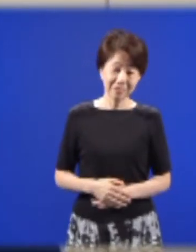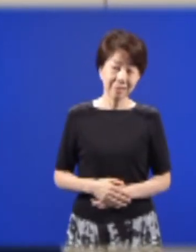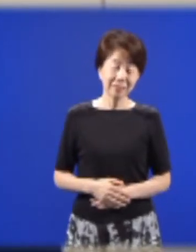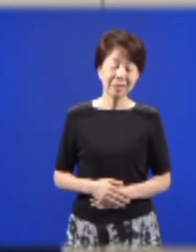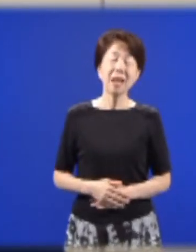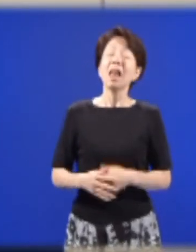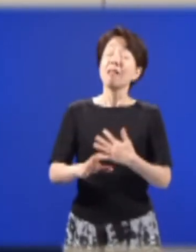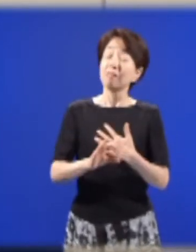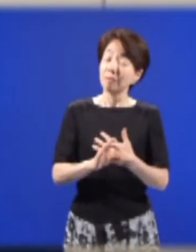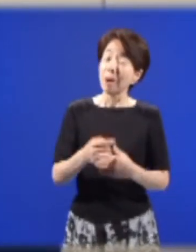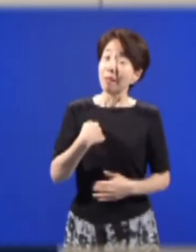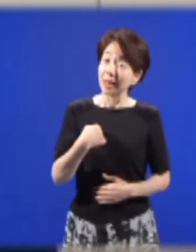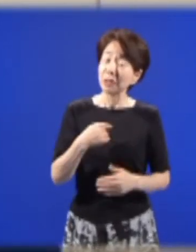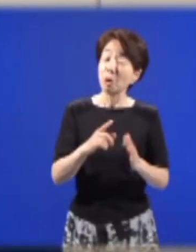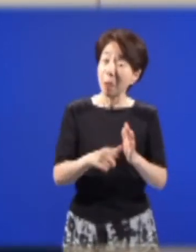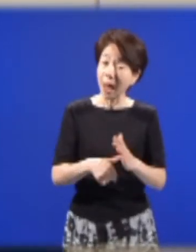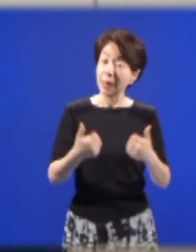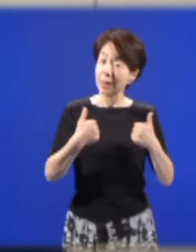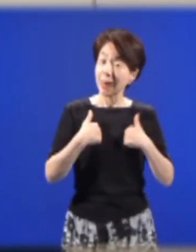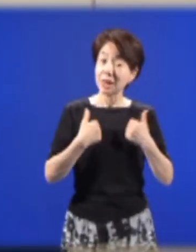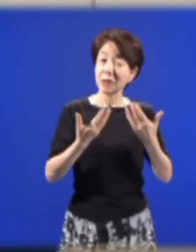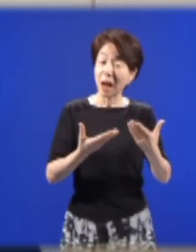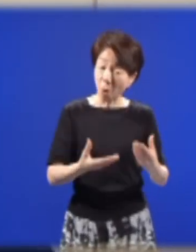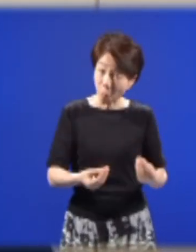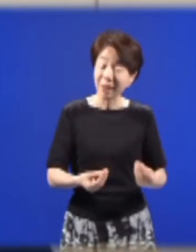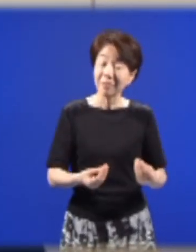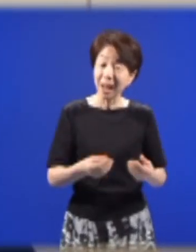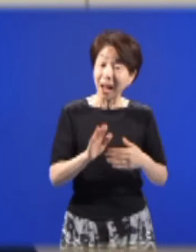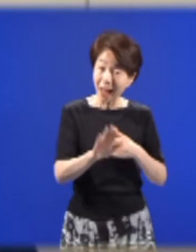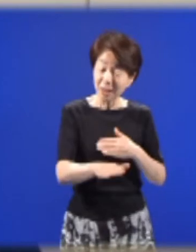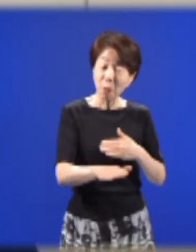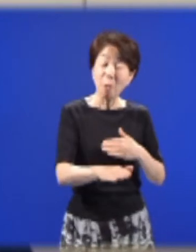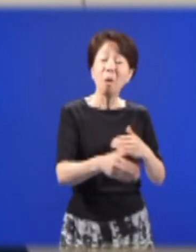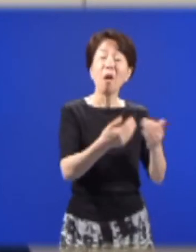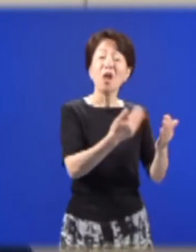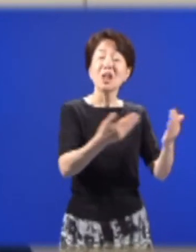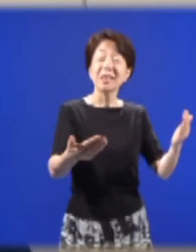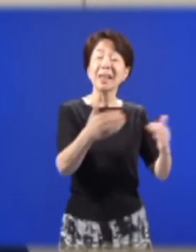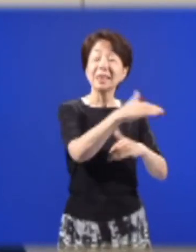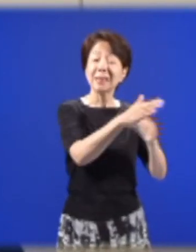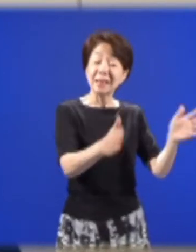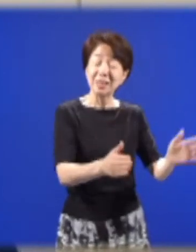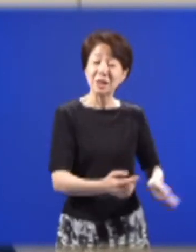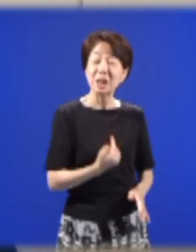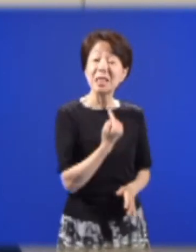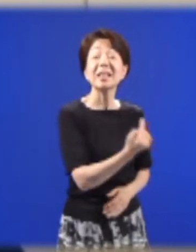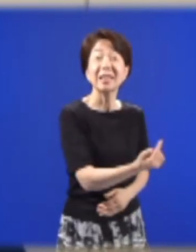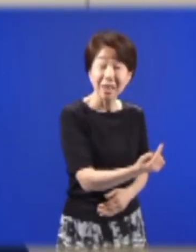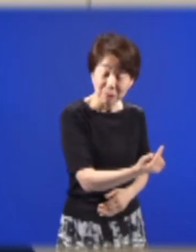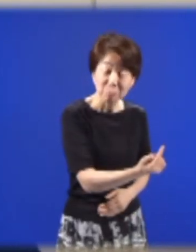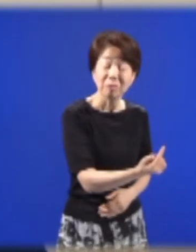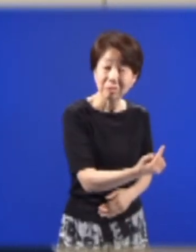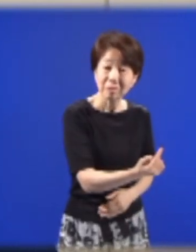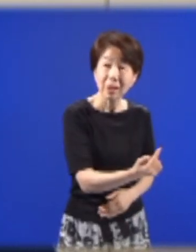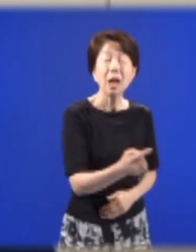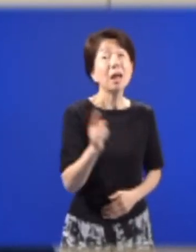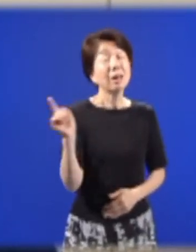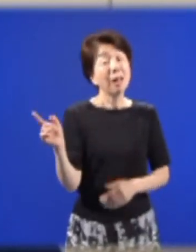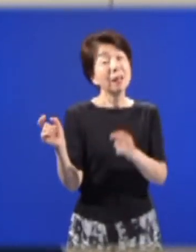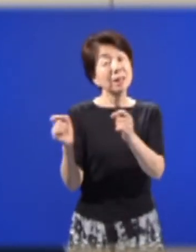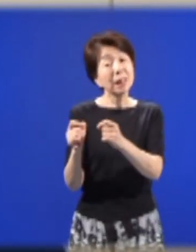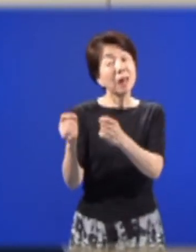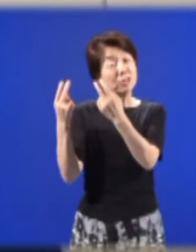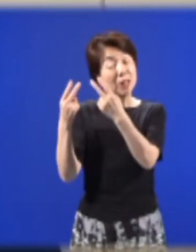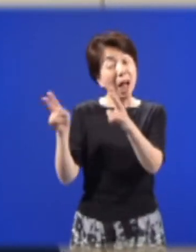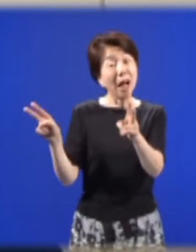いや、例えばこのレッスン終わって、その後その展示室みたいなものが見ていけるとか、あとは博物